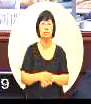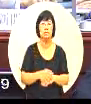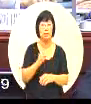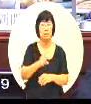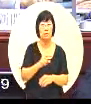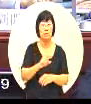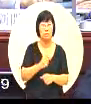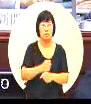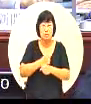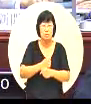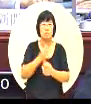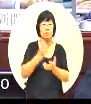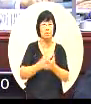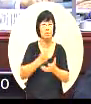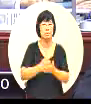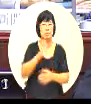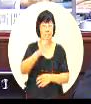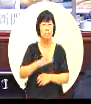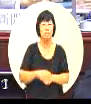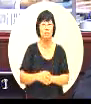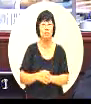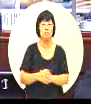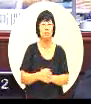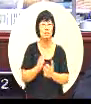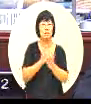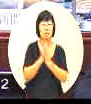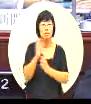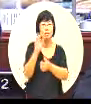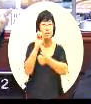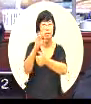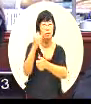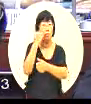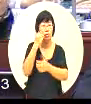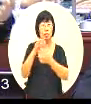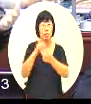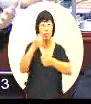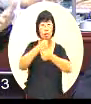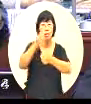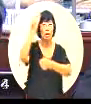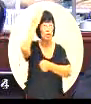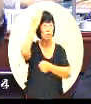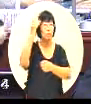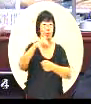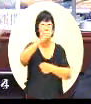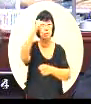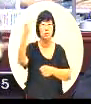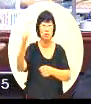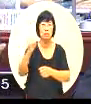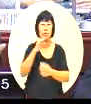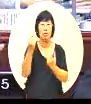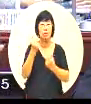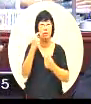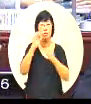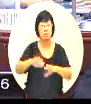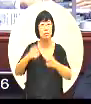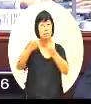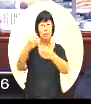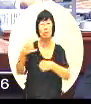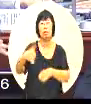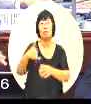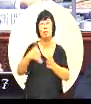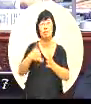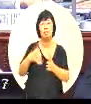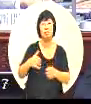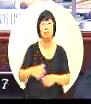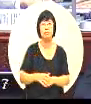严谨。 那加强一下公民的论坛。 对，那个公民讨论，那都一都基本是都连讨论都还没讨论，都